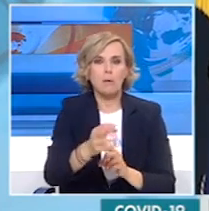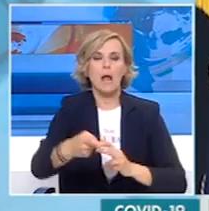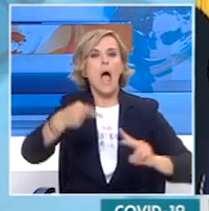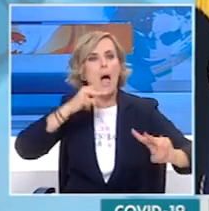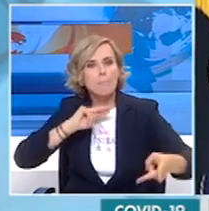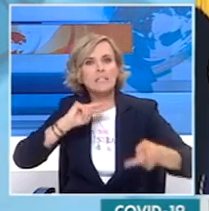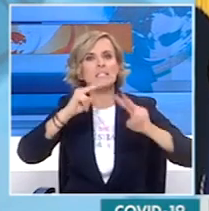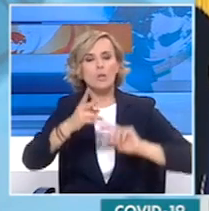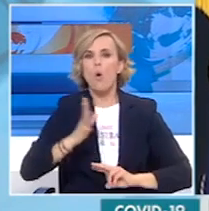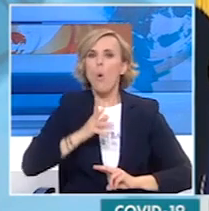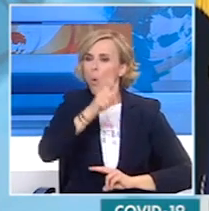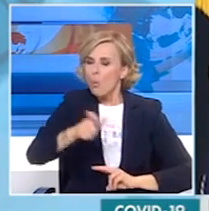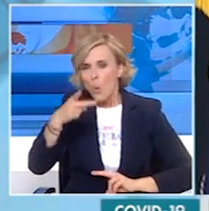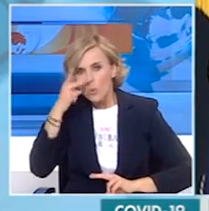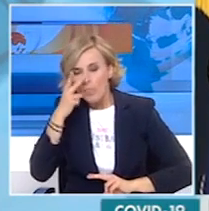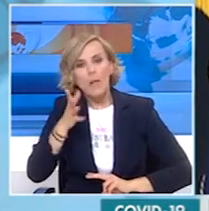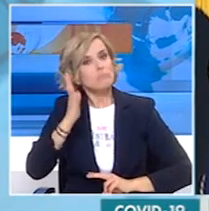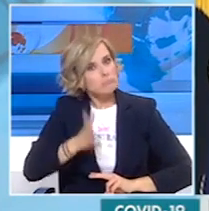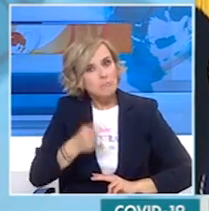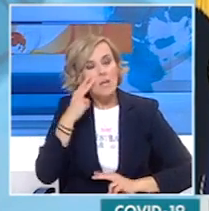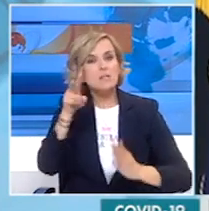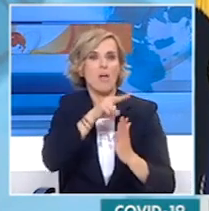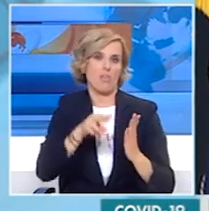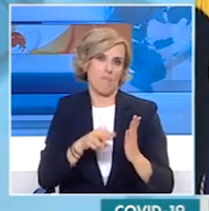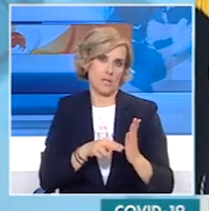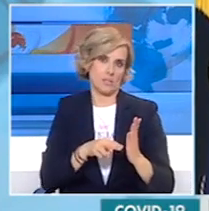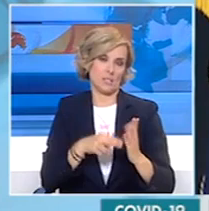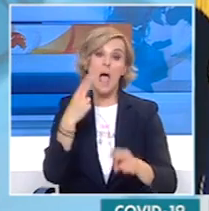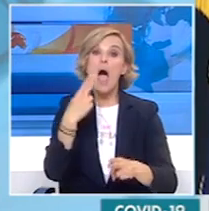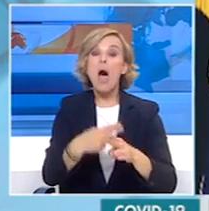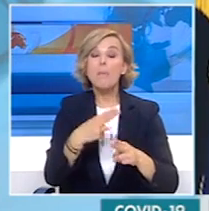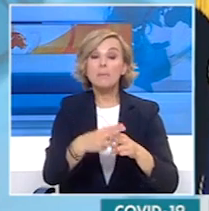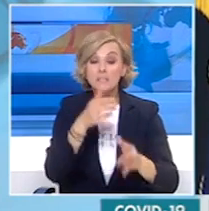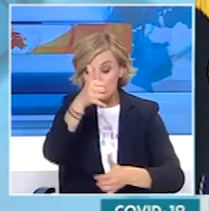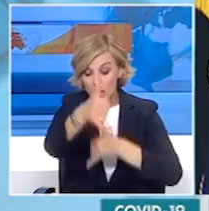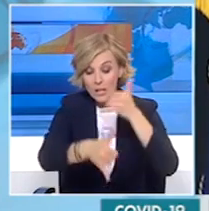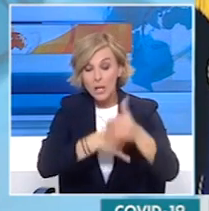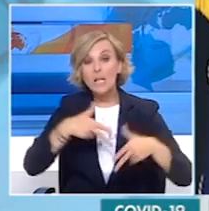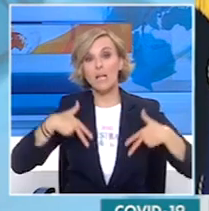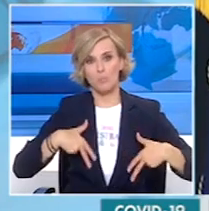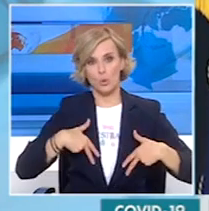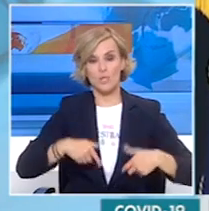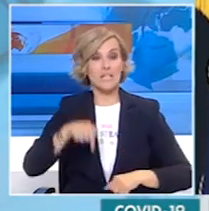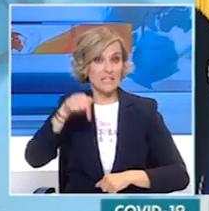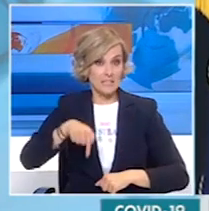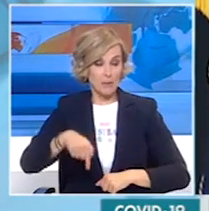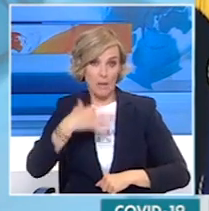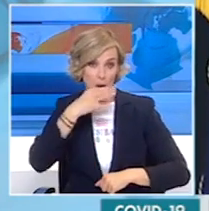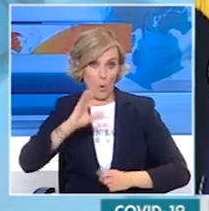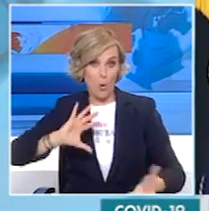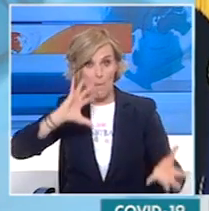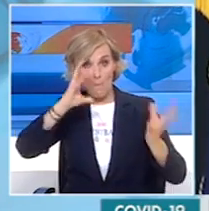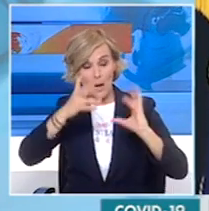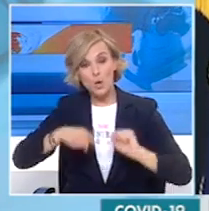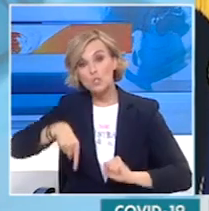απαντήσεις σε ερωτήσεις πολιτών, και αυτή η υπηρεσία θα προσθεθεί στις επόμενες ημέρες. Κλείνοντας, θα ήθελα και εγώ, με αφορμή την Παγκόσμια ημέρα υγείας, να εκφράσω